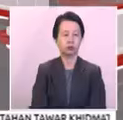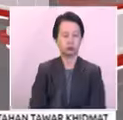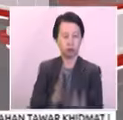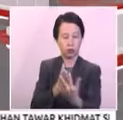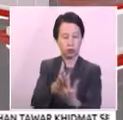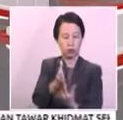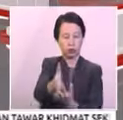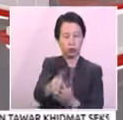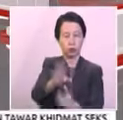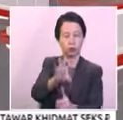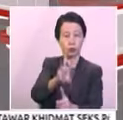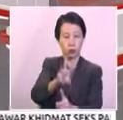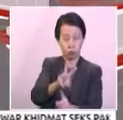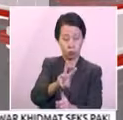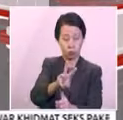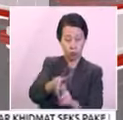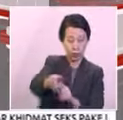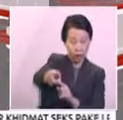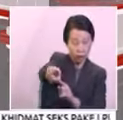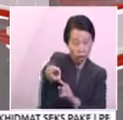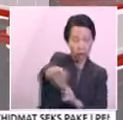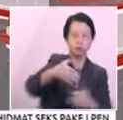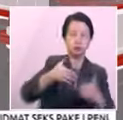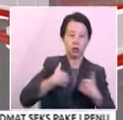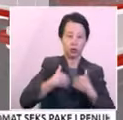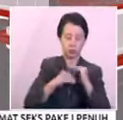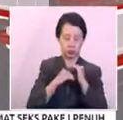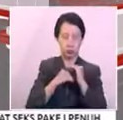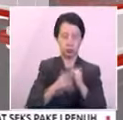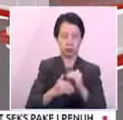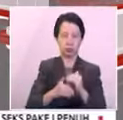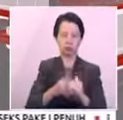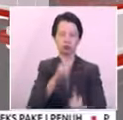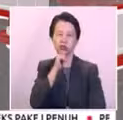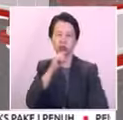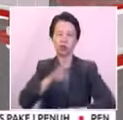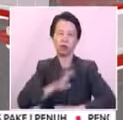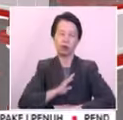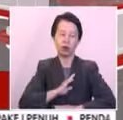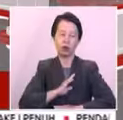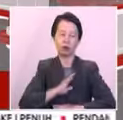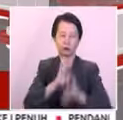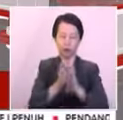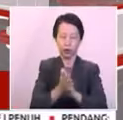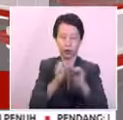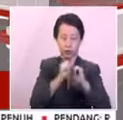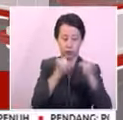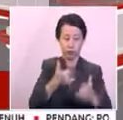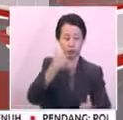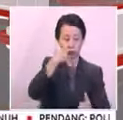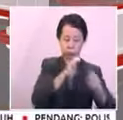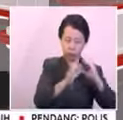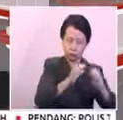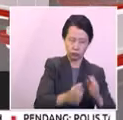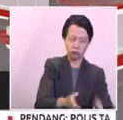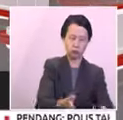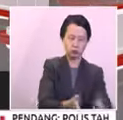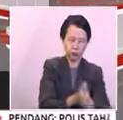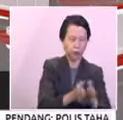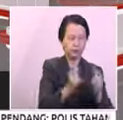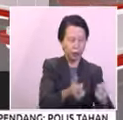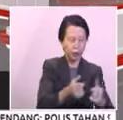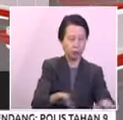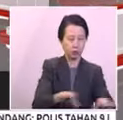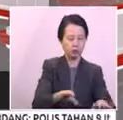Penembusan jalur lebar di kawasan pedalaman masih berada di tahap yang tidak memuaskan. Justru syarikat telekomunikasi digesa